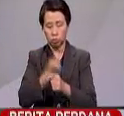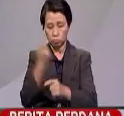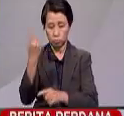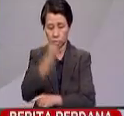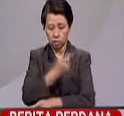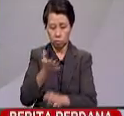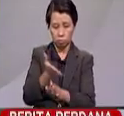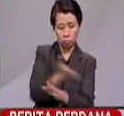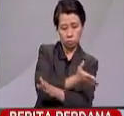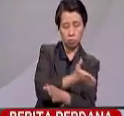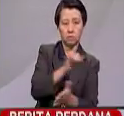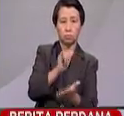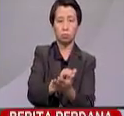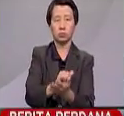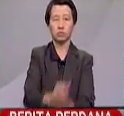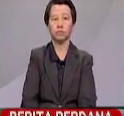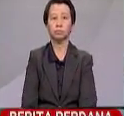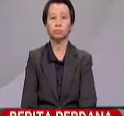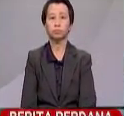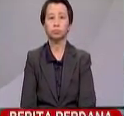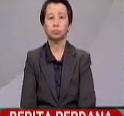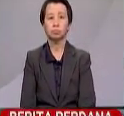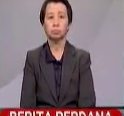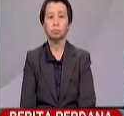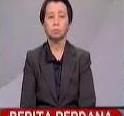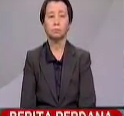sehari sebelum itu.